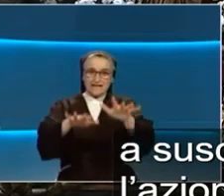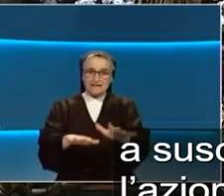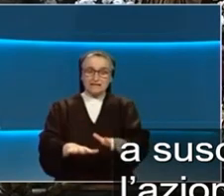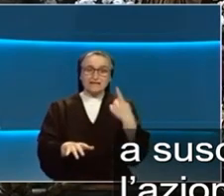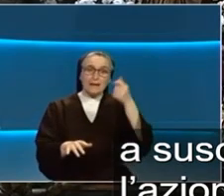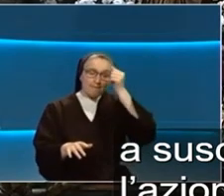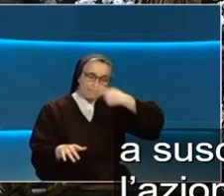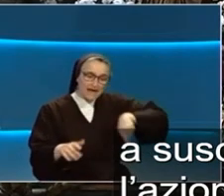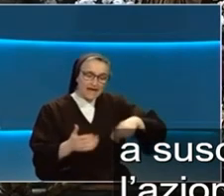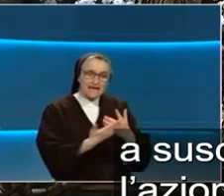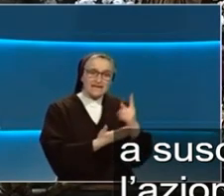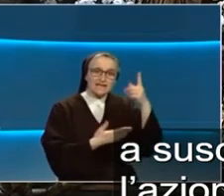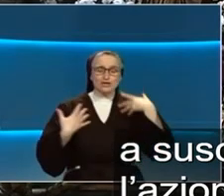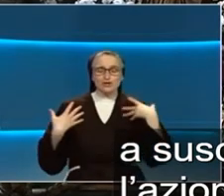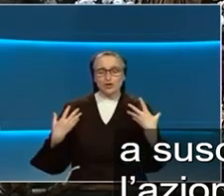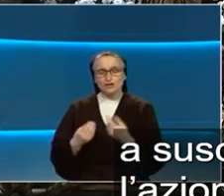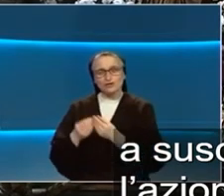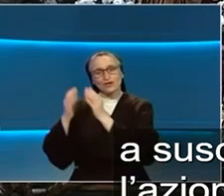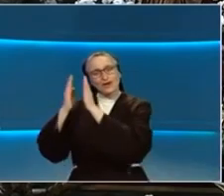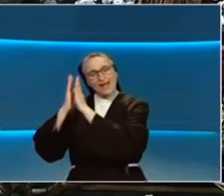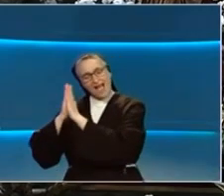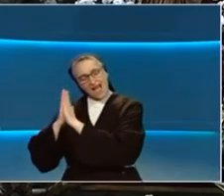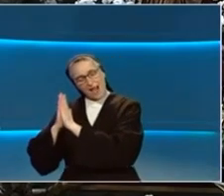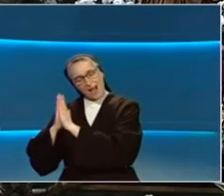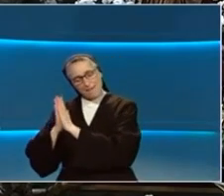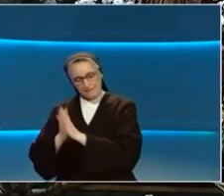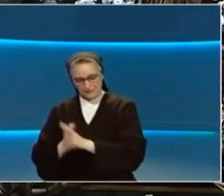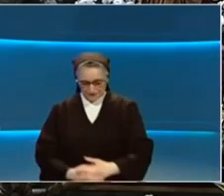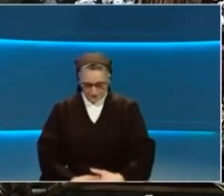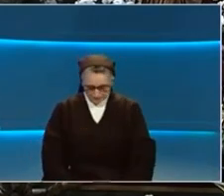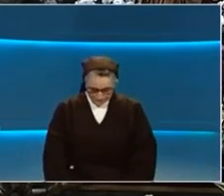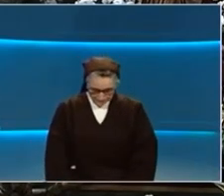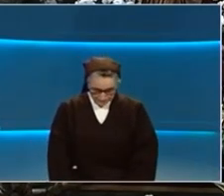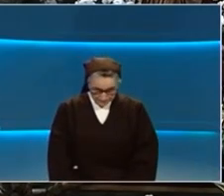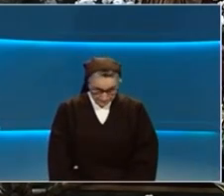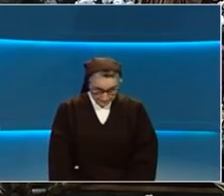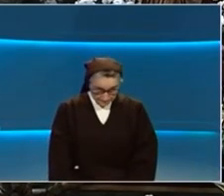Per Cristo nostro Signore. Amen.